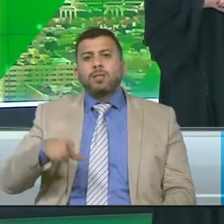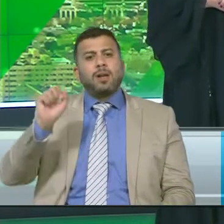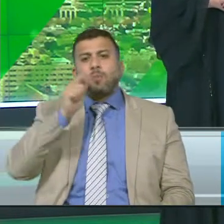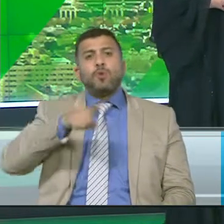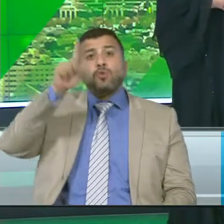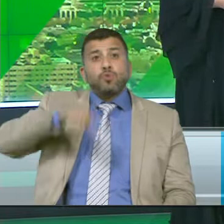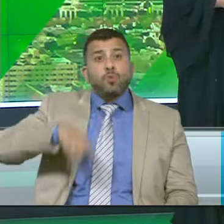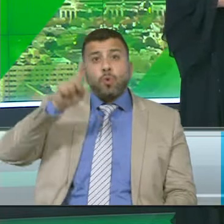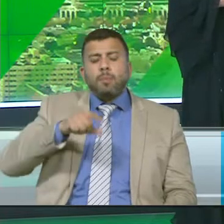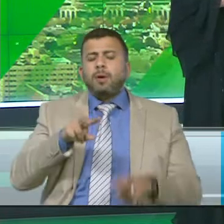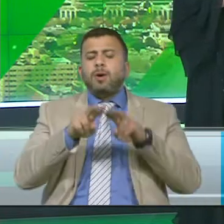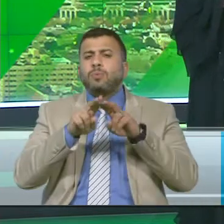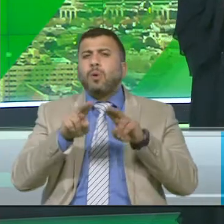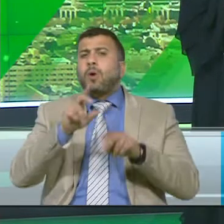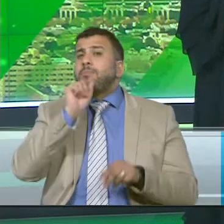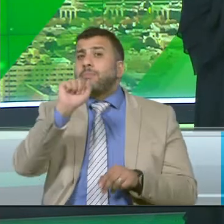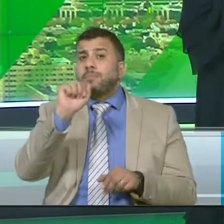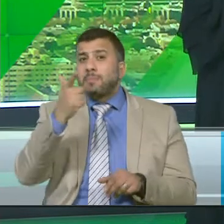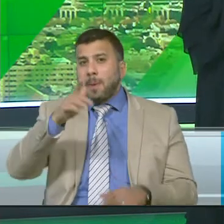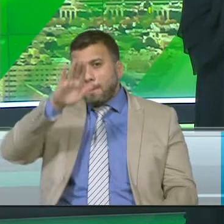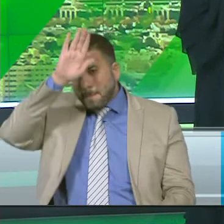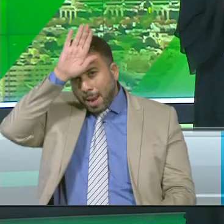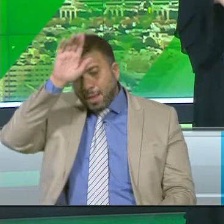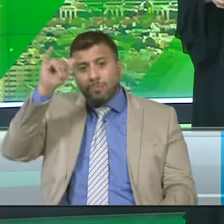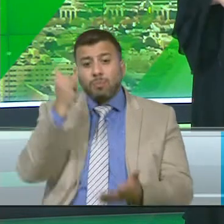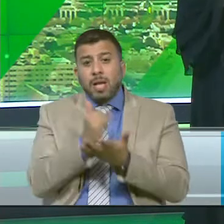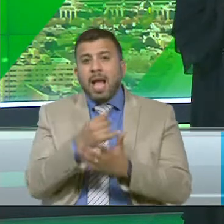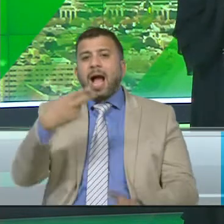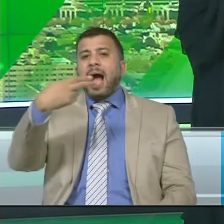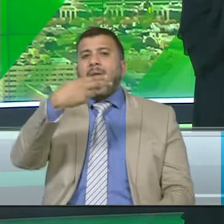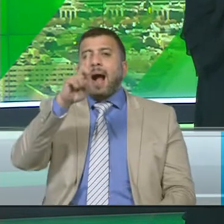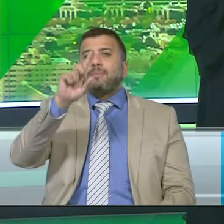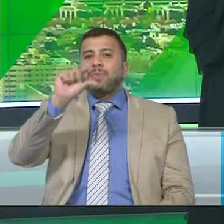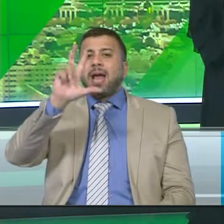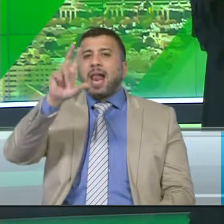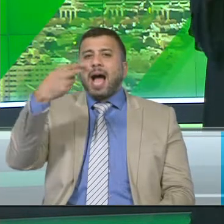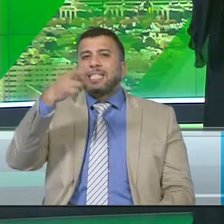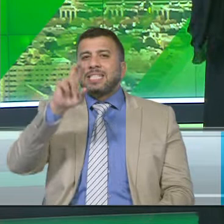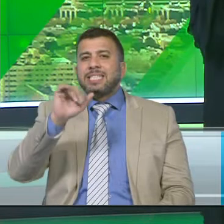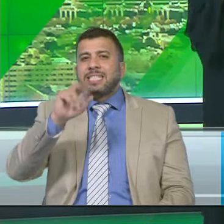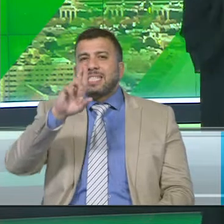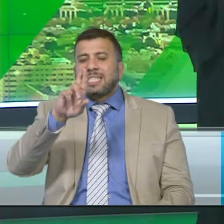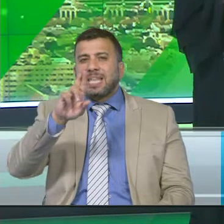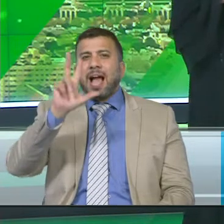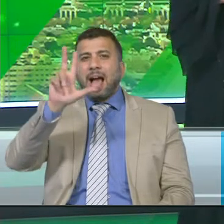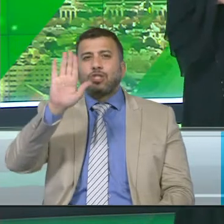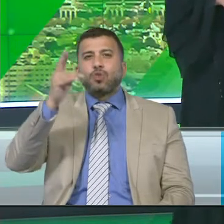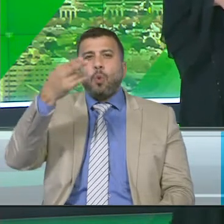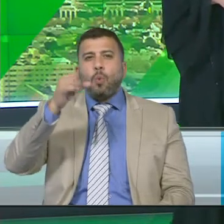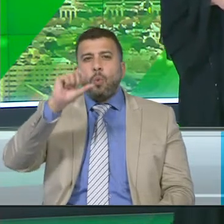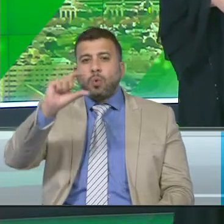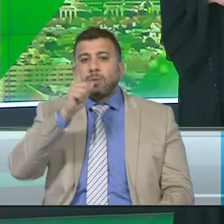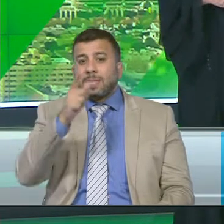اليوم لتاريخ توحيد المملكة من قبل الملك المؤسس عبد العزيز آل سعود، ويحمل احتفال هذا العام